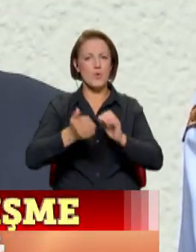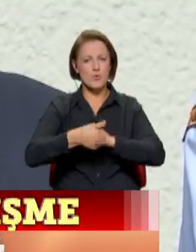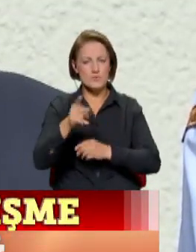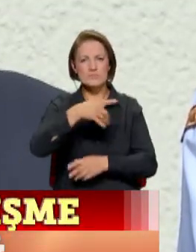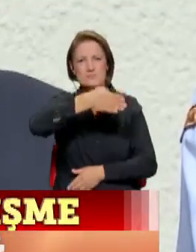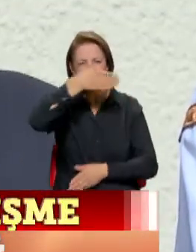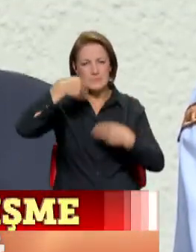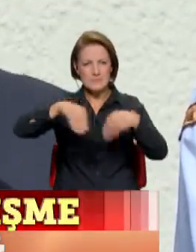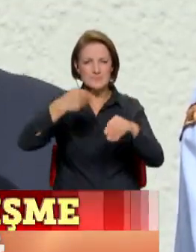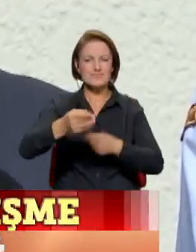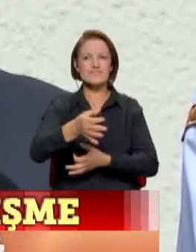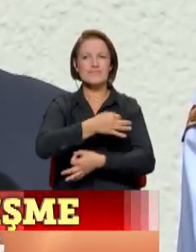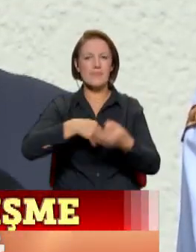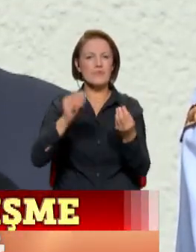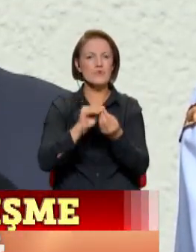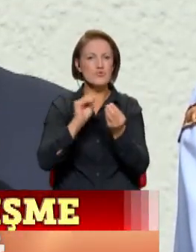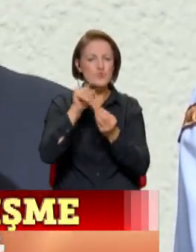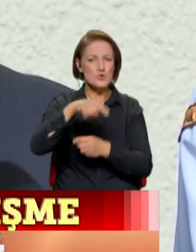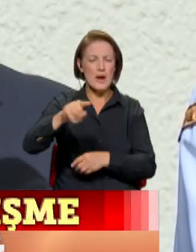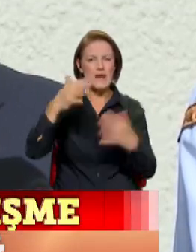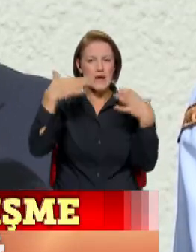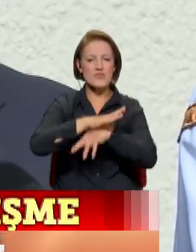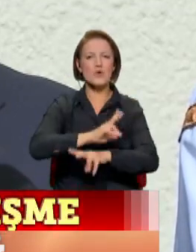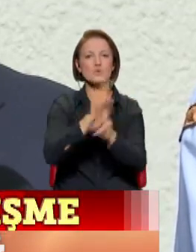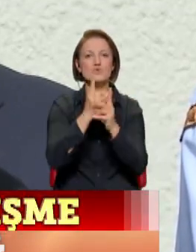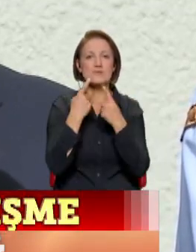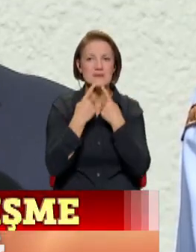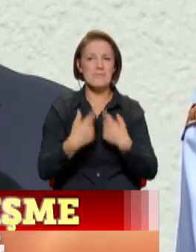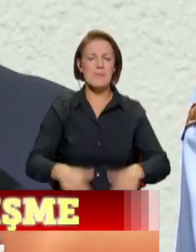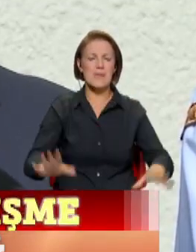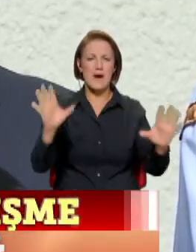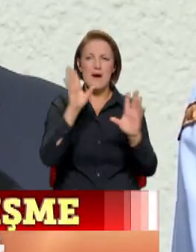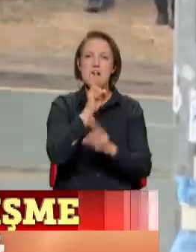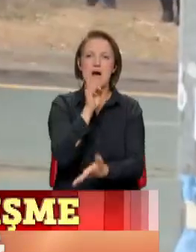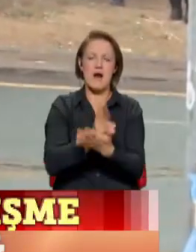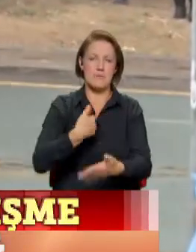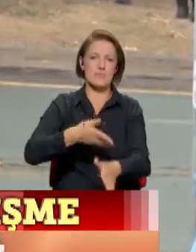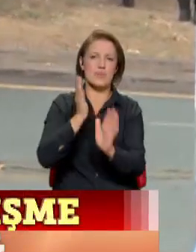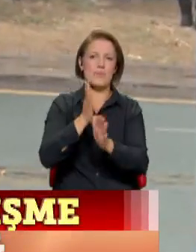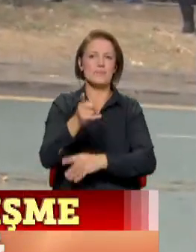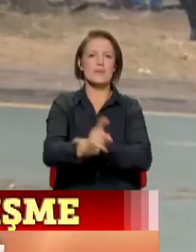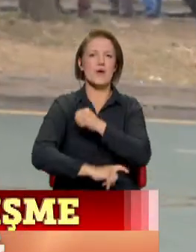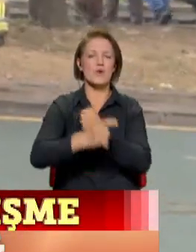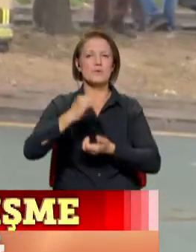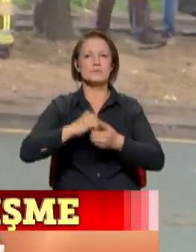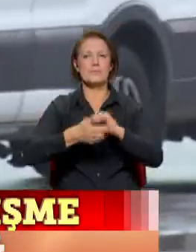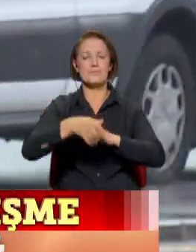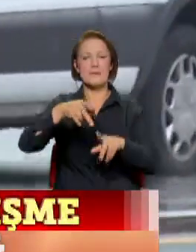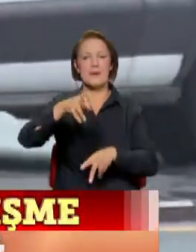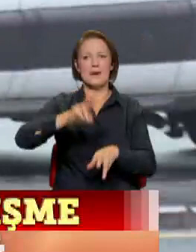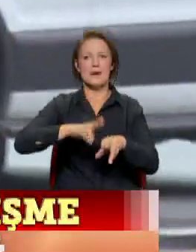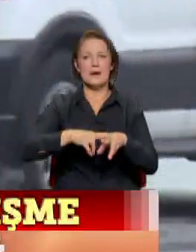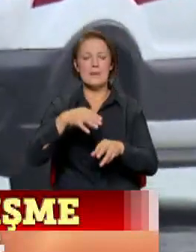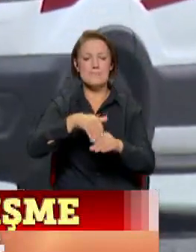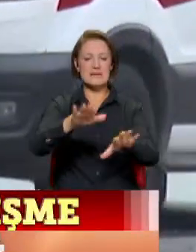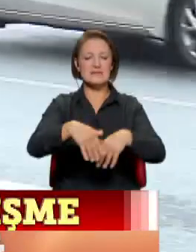organize suç çeteleriyle amansız bir şekilde gece gündüz demeden kararlılıkla devam ediyor. Terör örgütü PKK meclisin yeni yasama